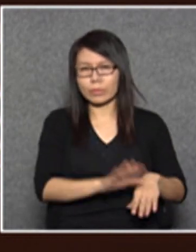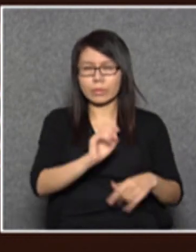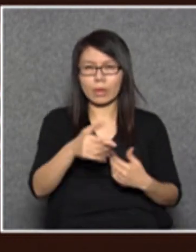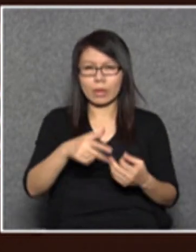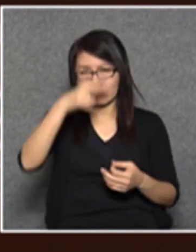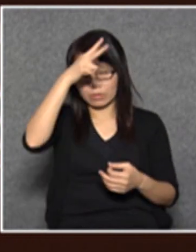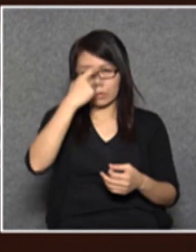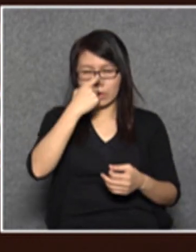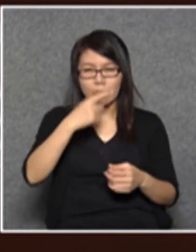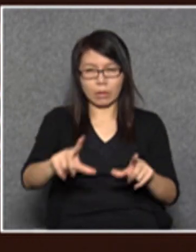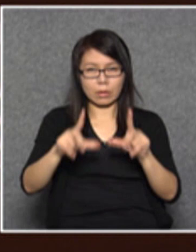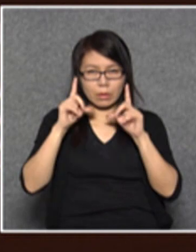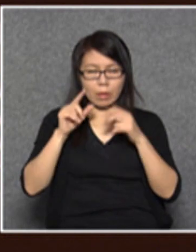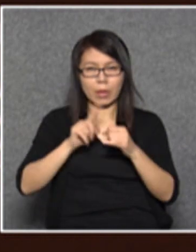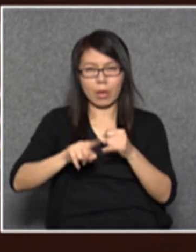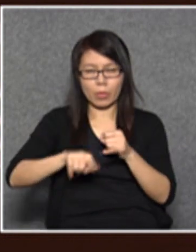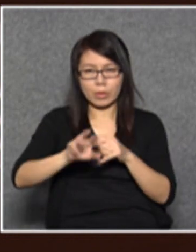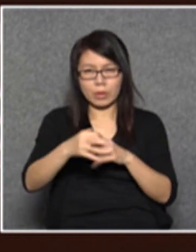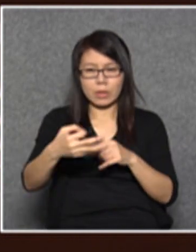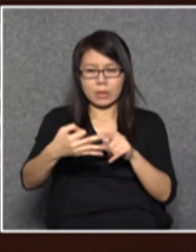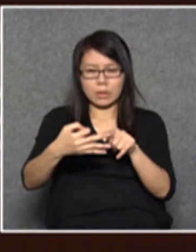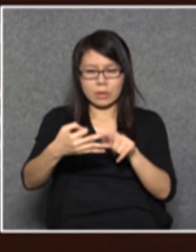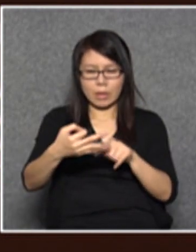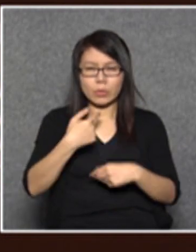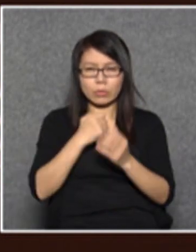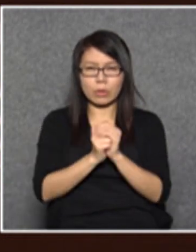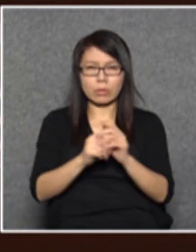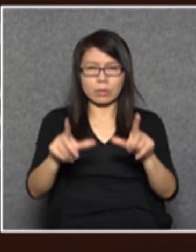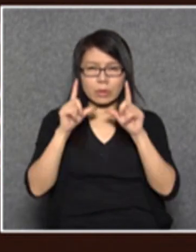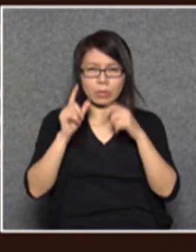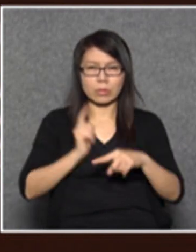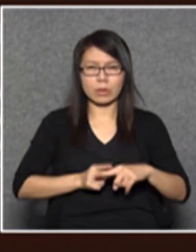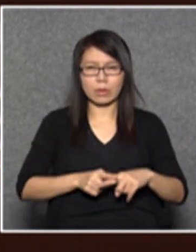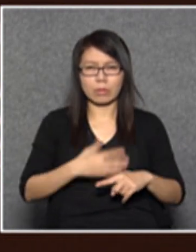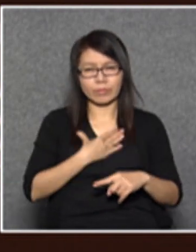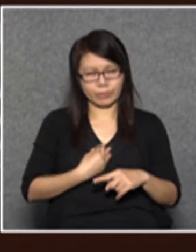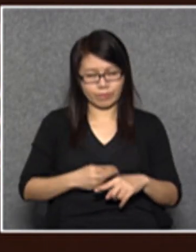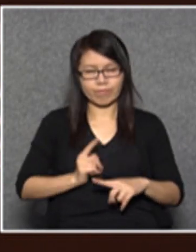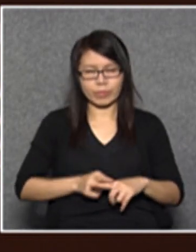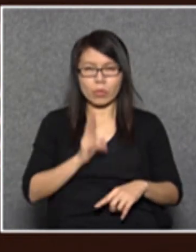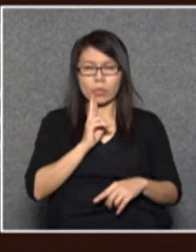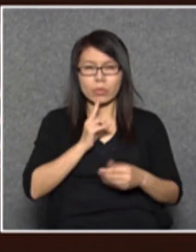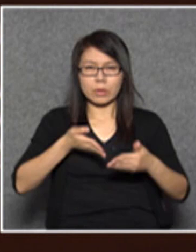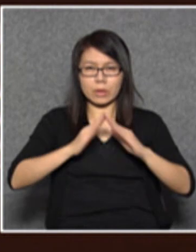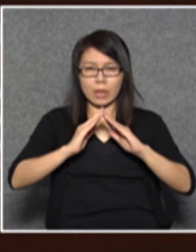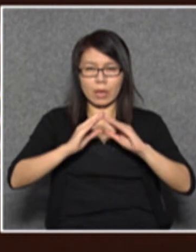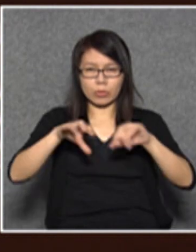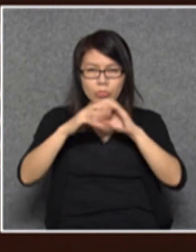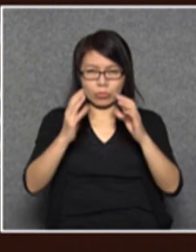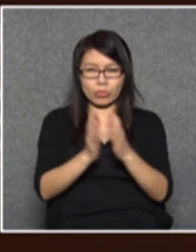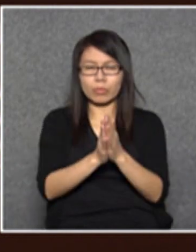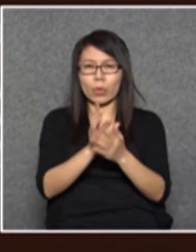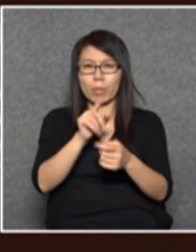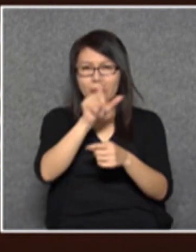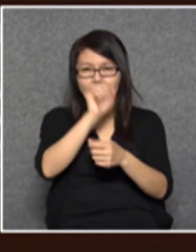長官你答後面那三個要求的答案呢，真的令人非常之失望。就好像成立了個局就什麼問題都會解